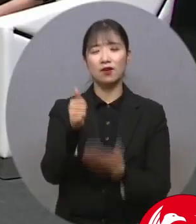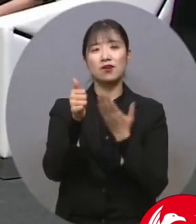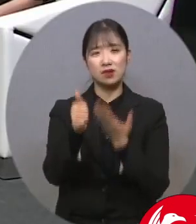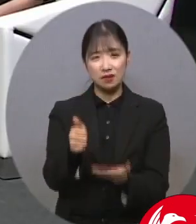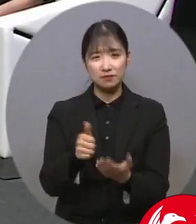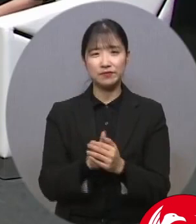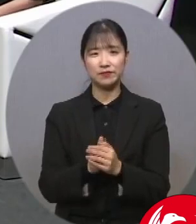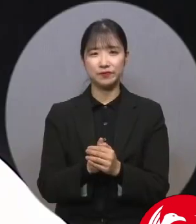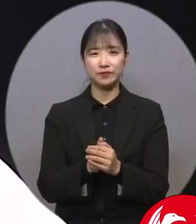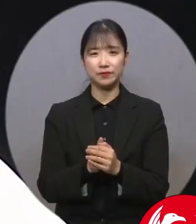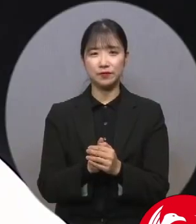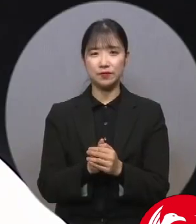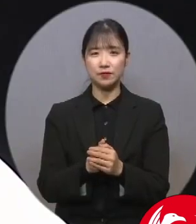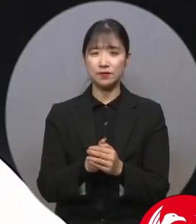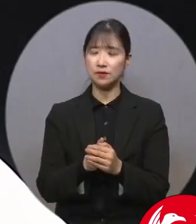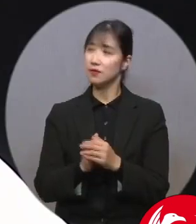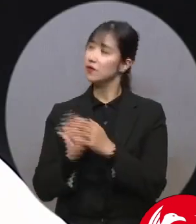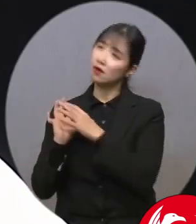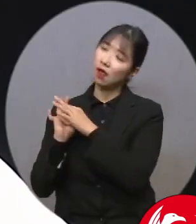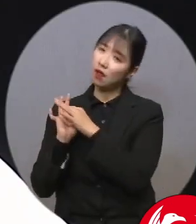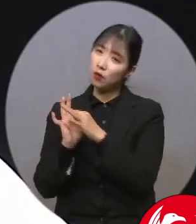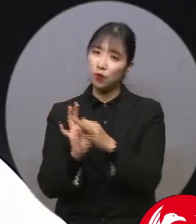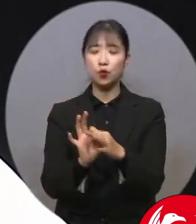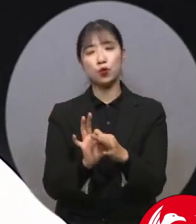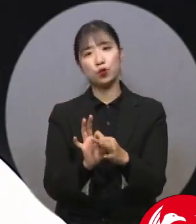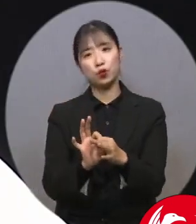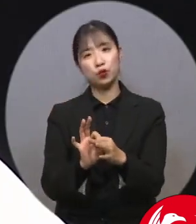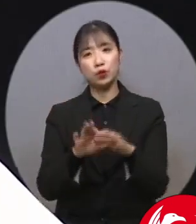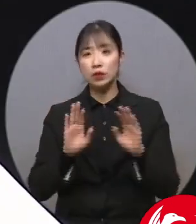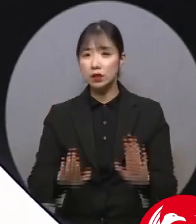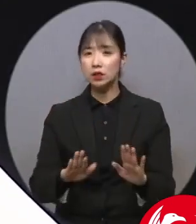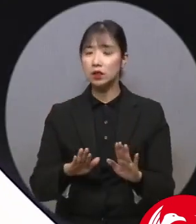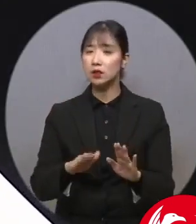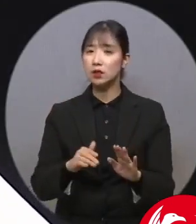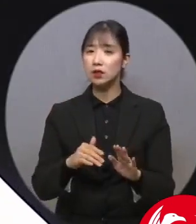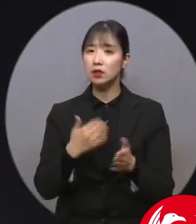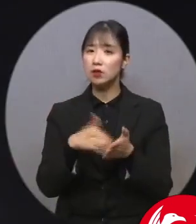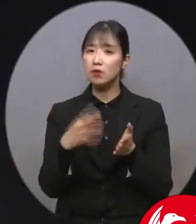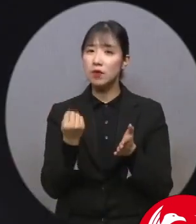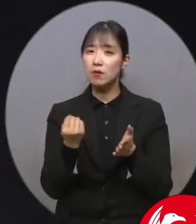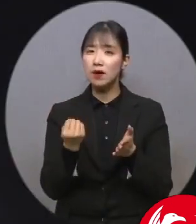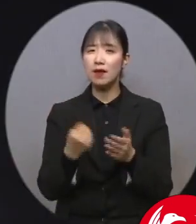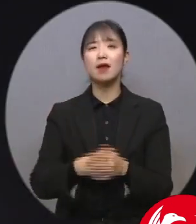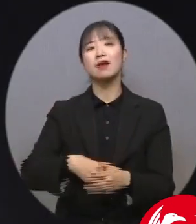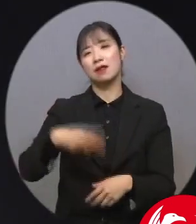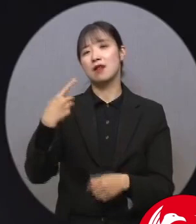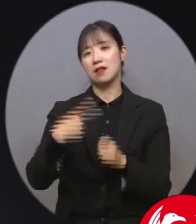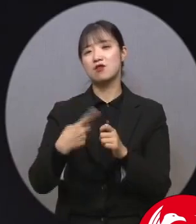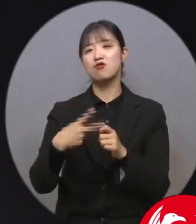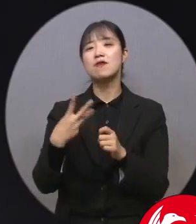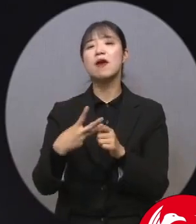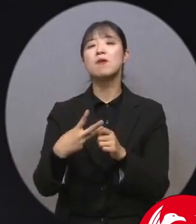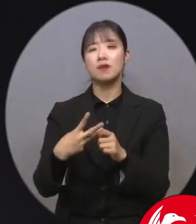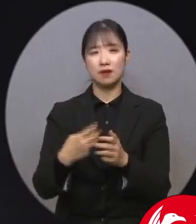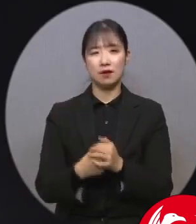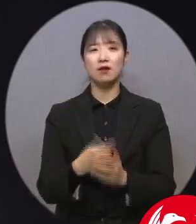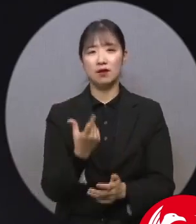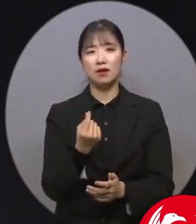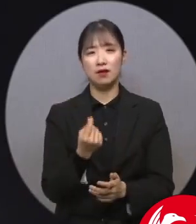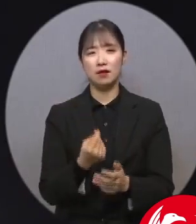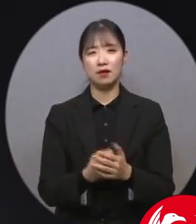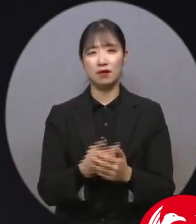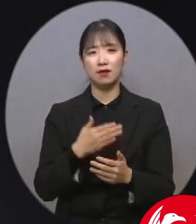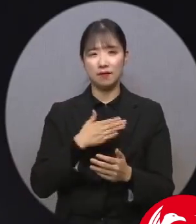허우보님께서 그동안에 쭉 이번이 지금 몇 번째? 세 번째 대통령. 세 번째죠.